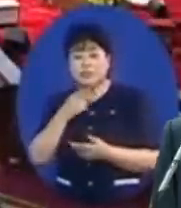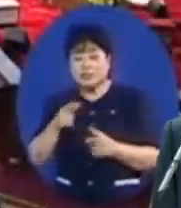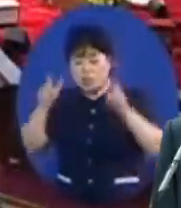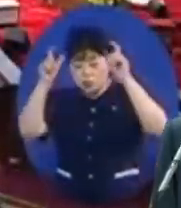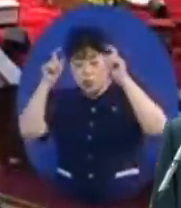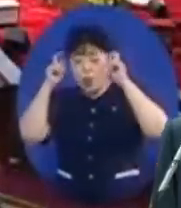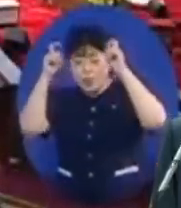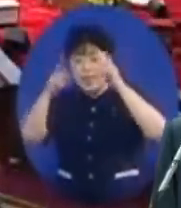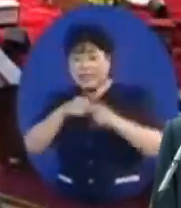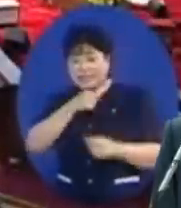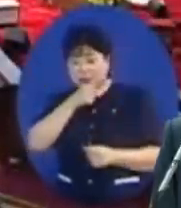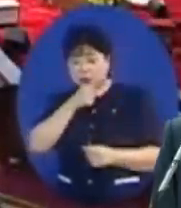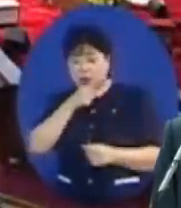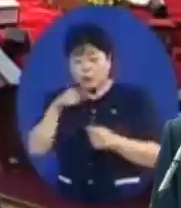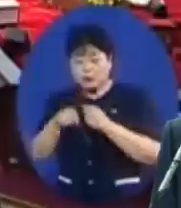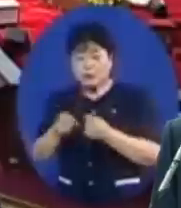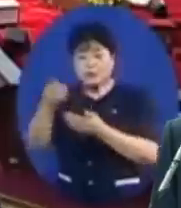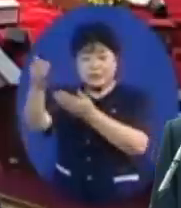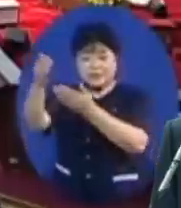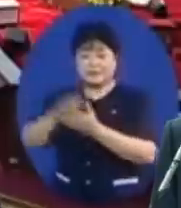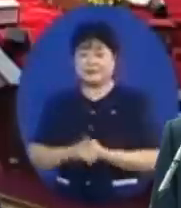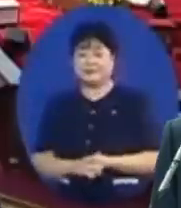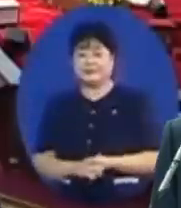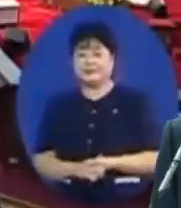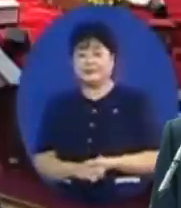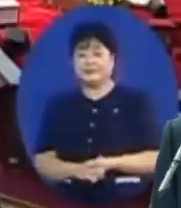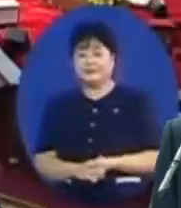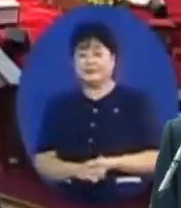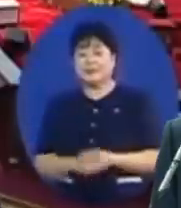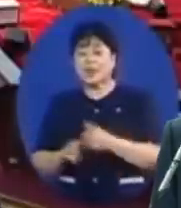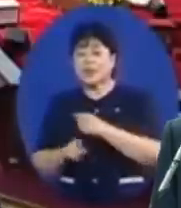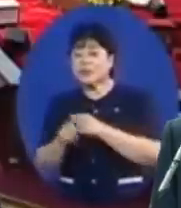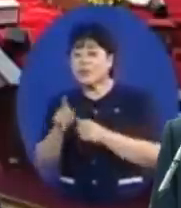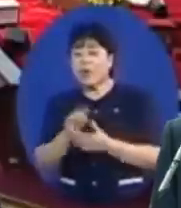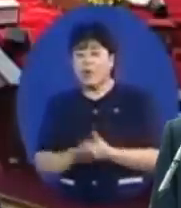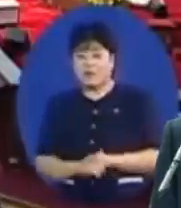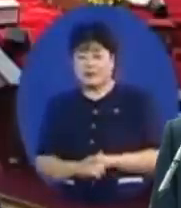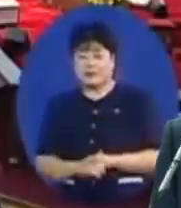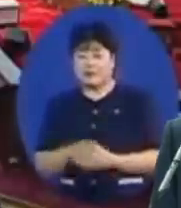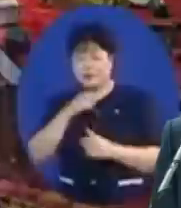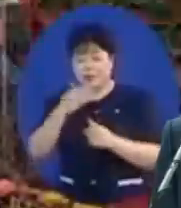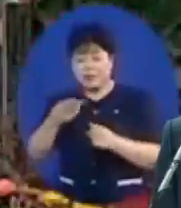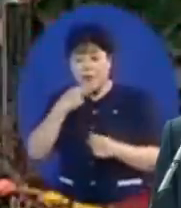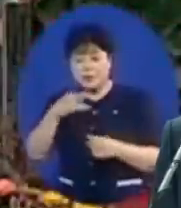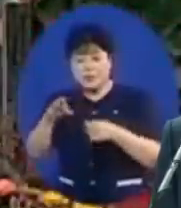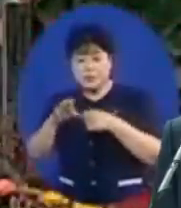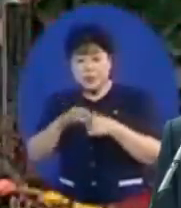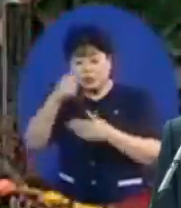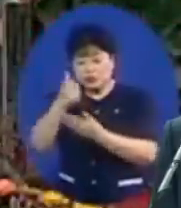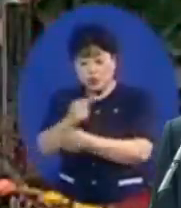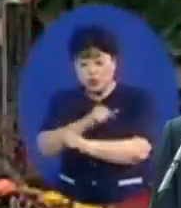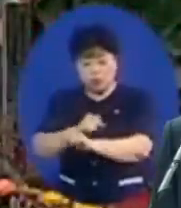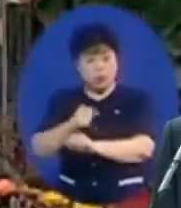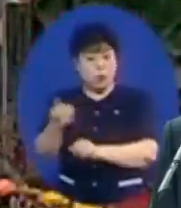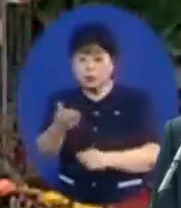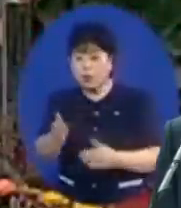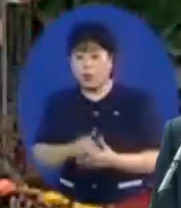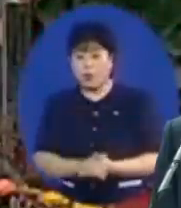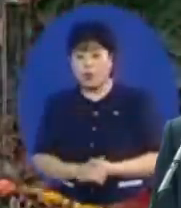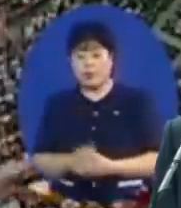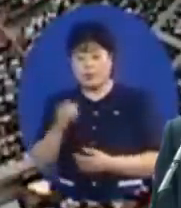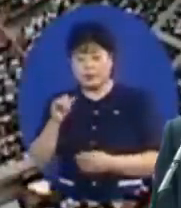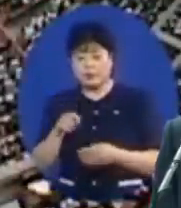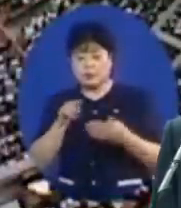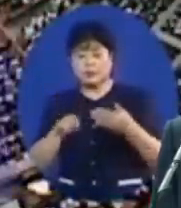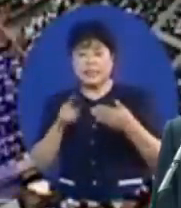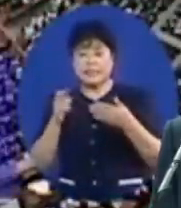염소를 잡아 드렸던 것입니다. 왜냐하면 피 흘림이 없이는 죄사함이 없습니다. 히브리서